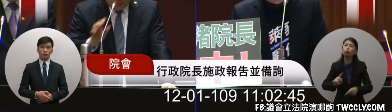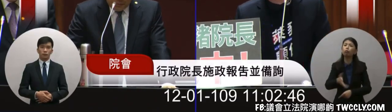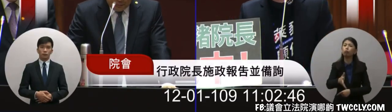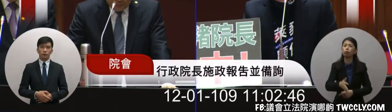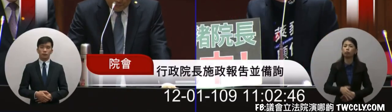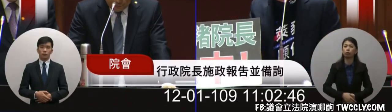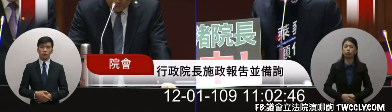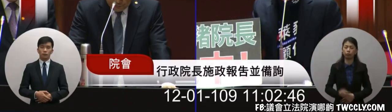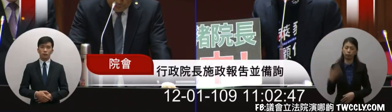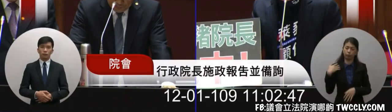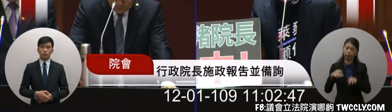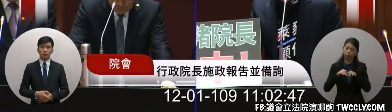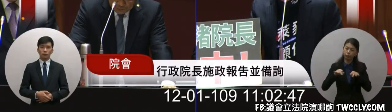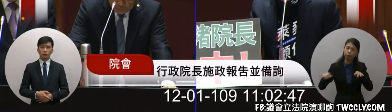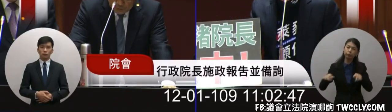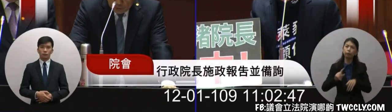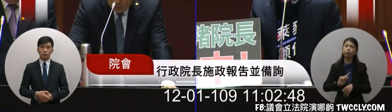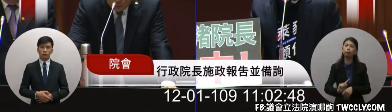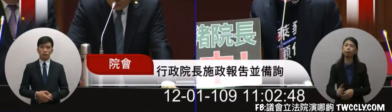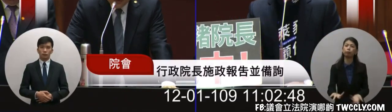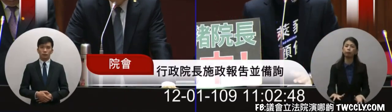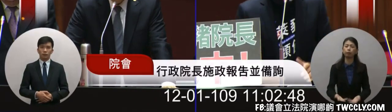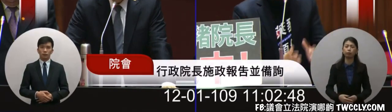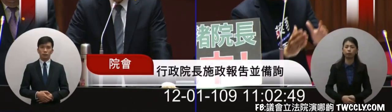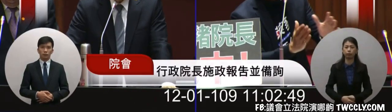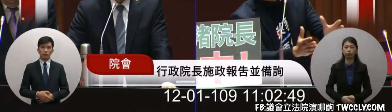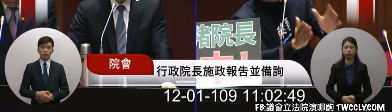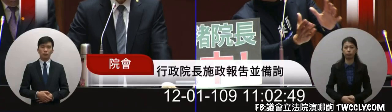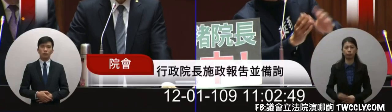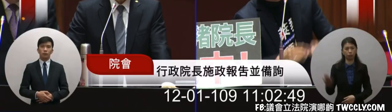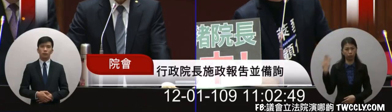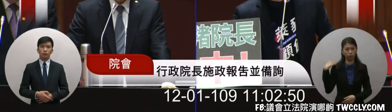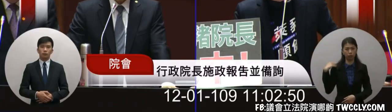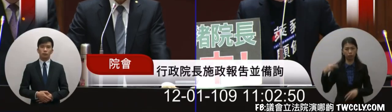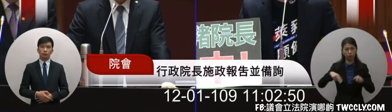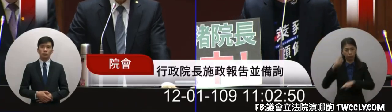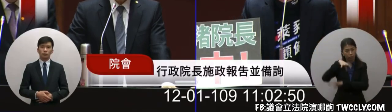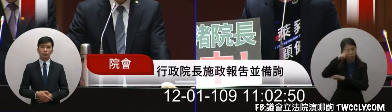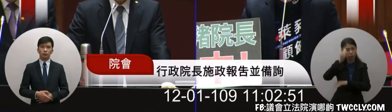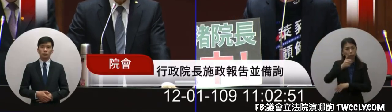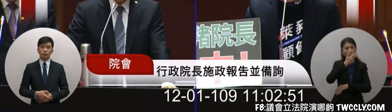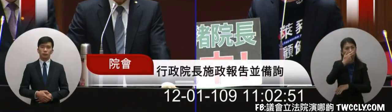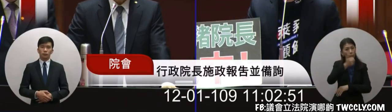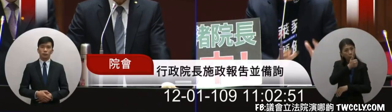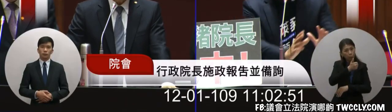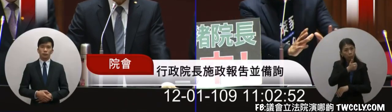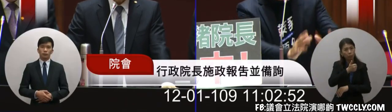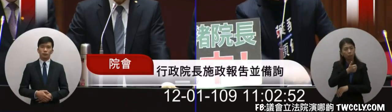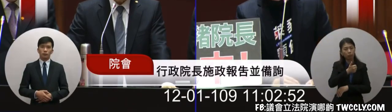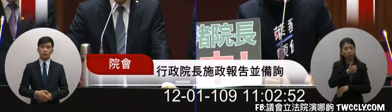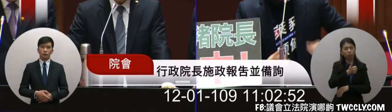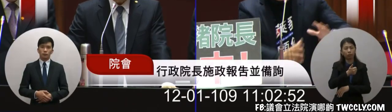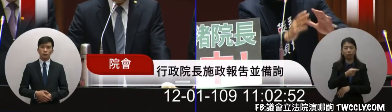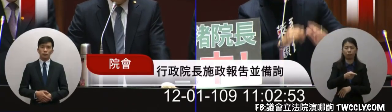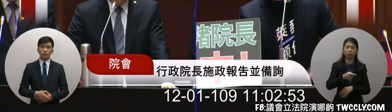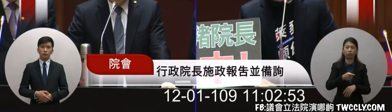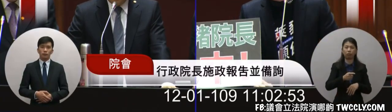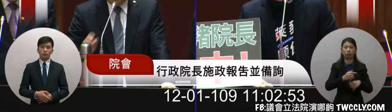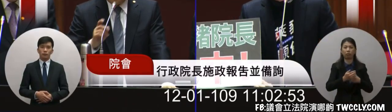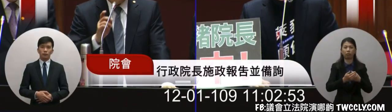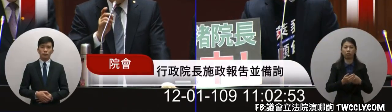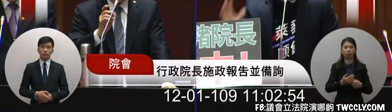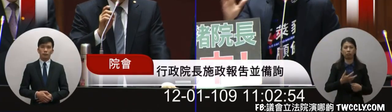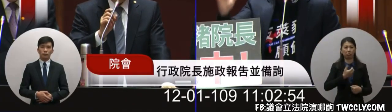时的联署是在做什么？难道是当时的行政院长赖清德比较没有保障，他没有魄